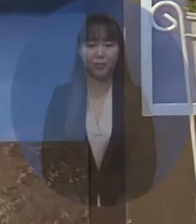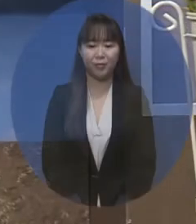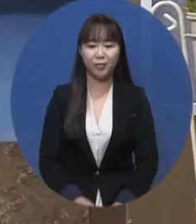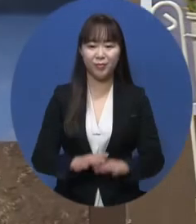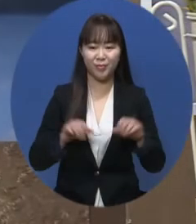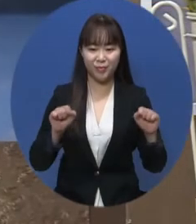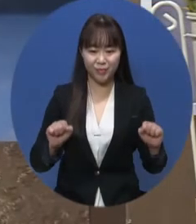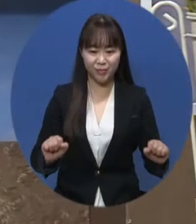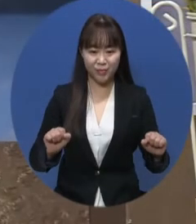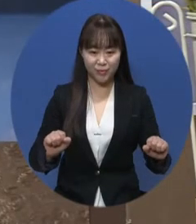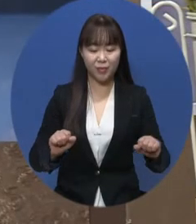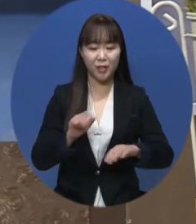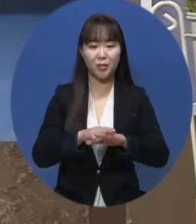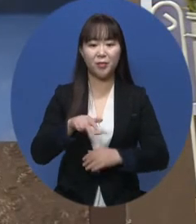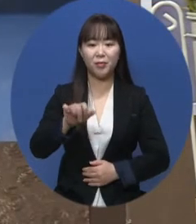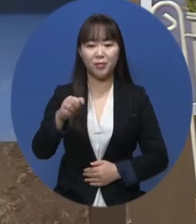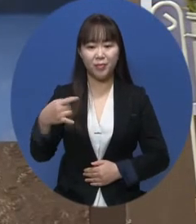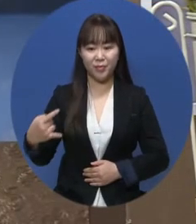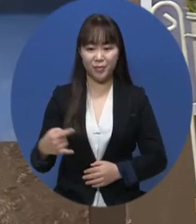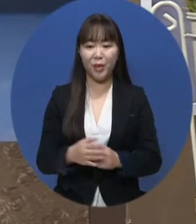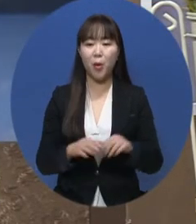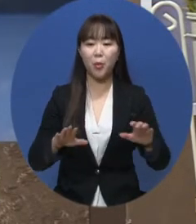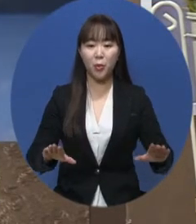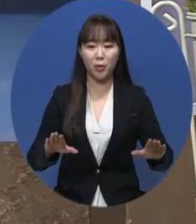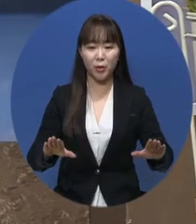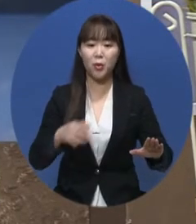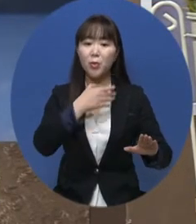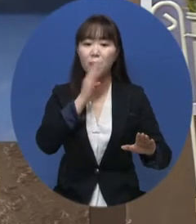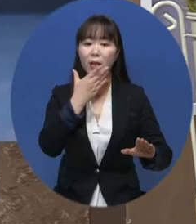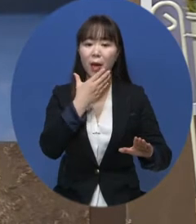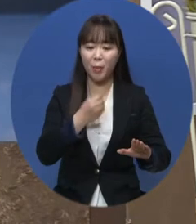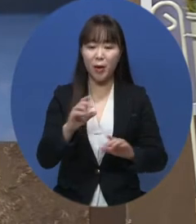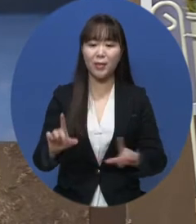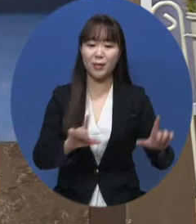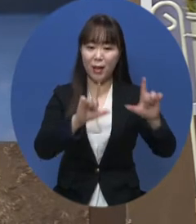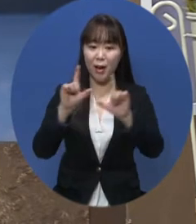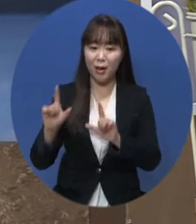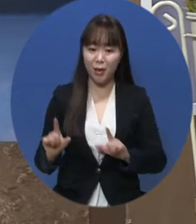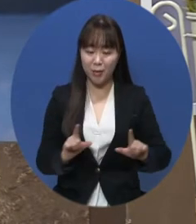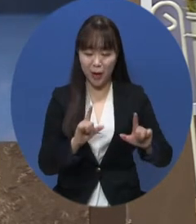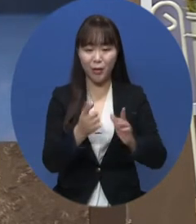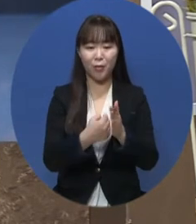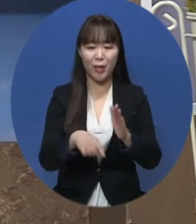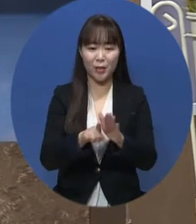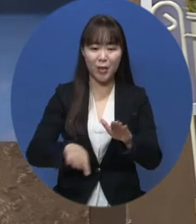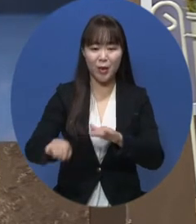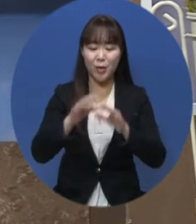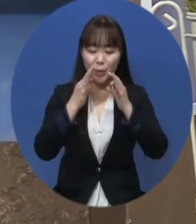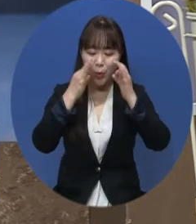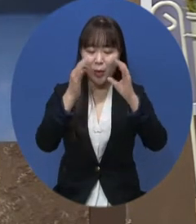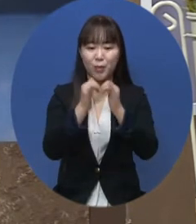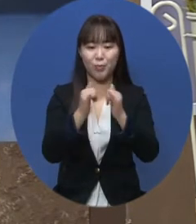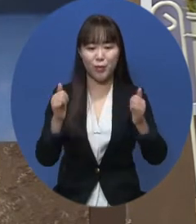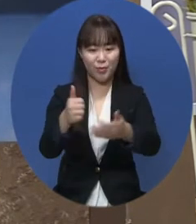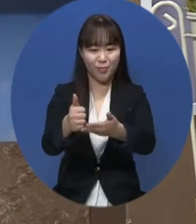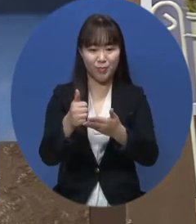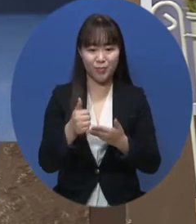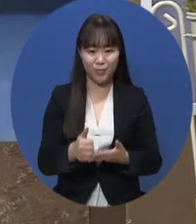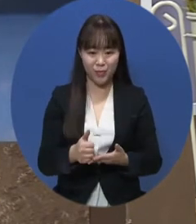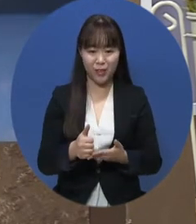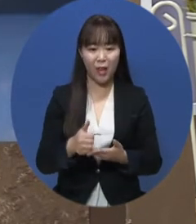안녕하세요. 행복나는 지킴이의 손자희입니다. 오늘은 노인이 행복한 삶을 살아갈 수 있도록 앞장서서 노력하는 분을 모셨습니다.